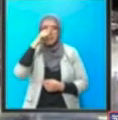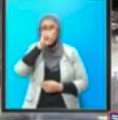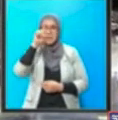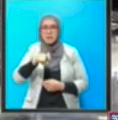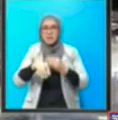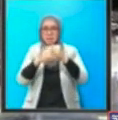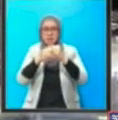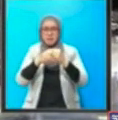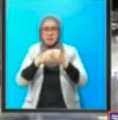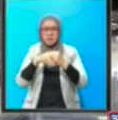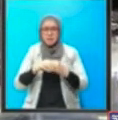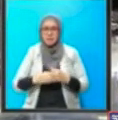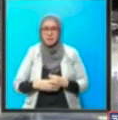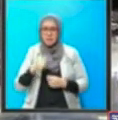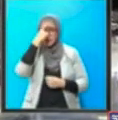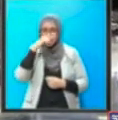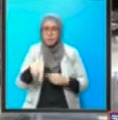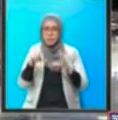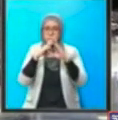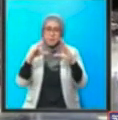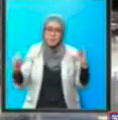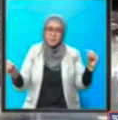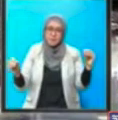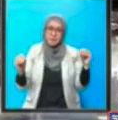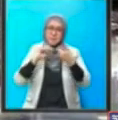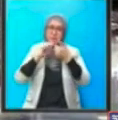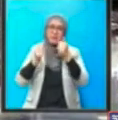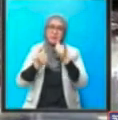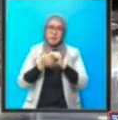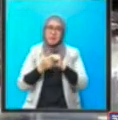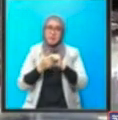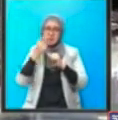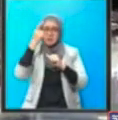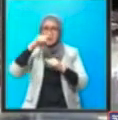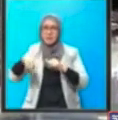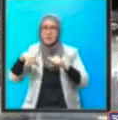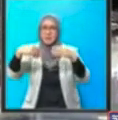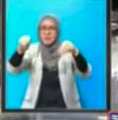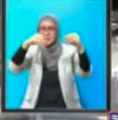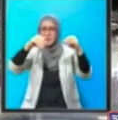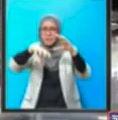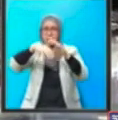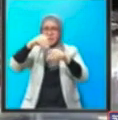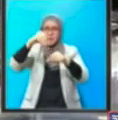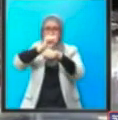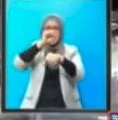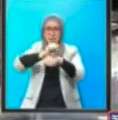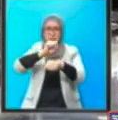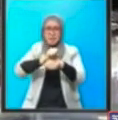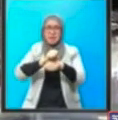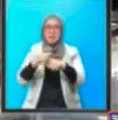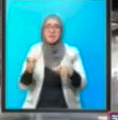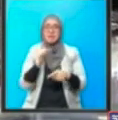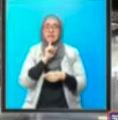itu untuk tangani disukai boleh pasar anda graduan setuju dengan abaya Mama tadi memang ini menjadi